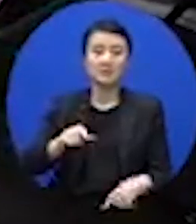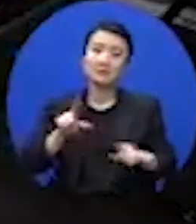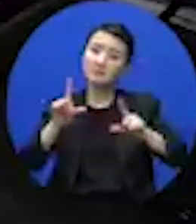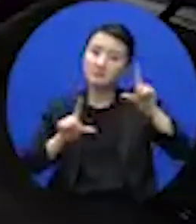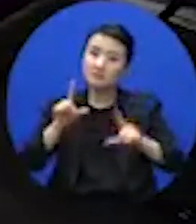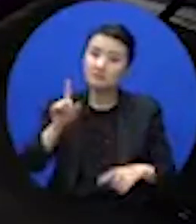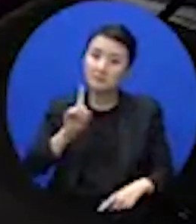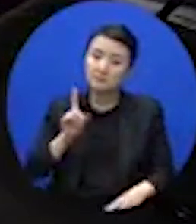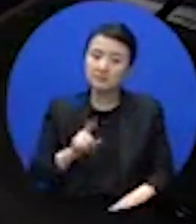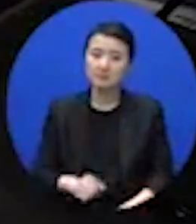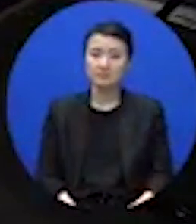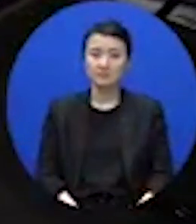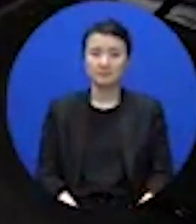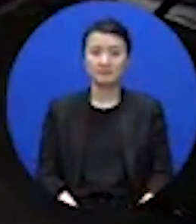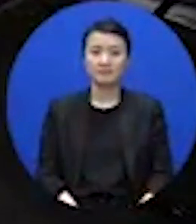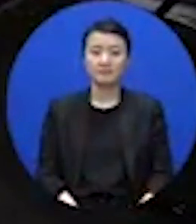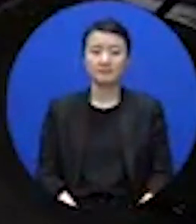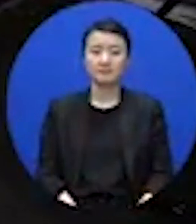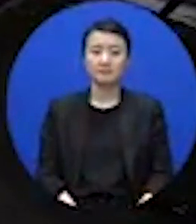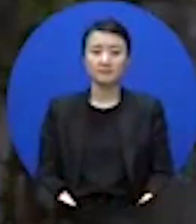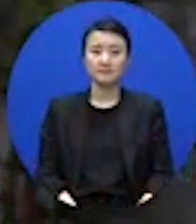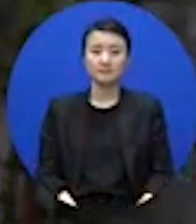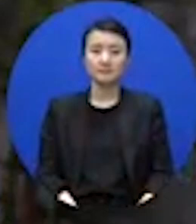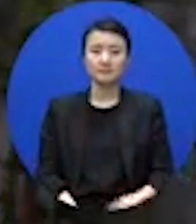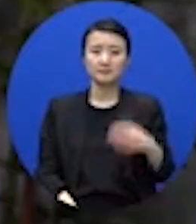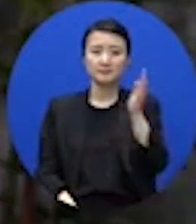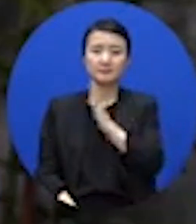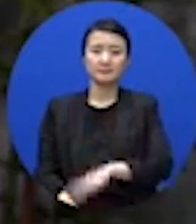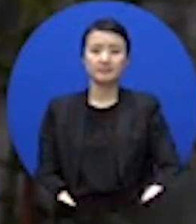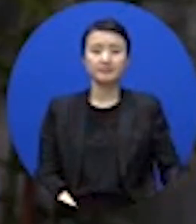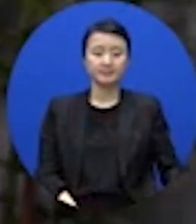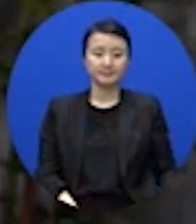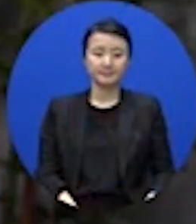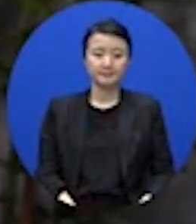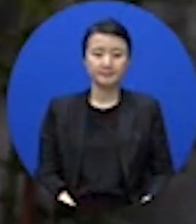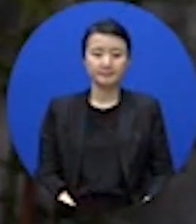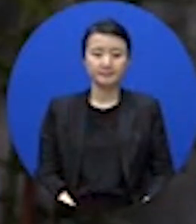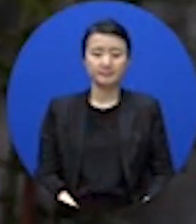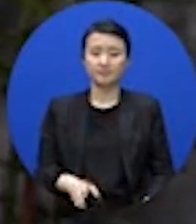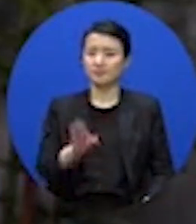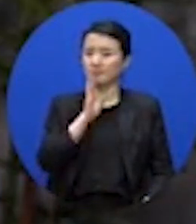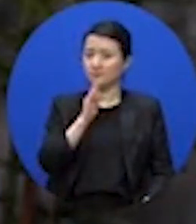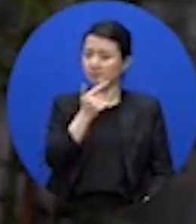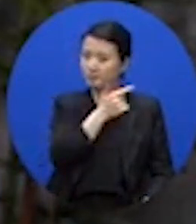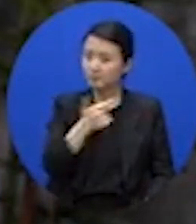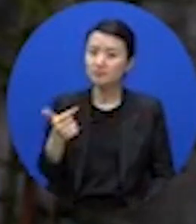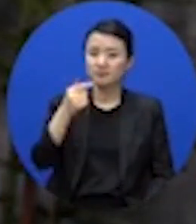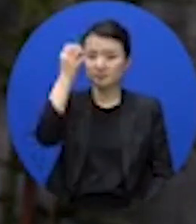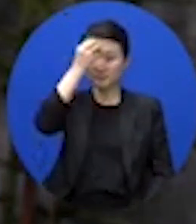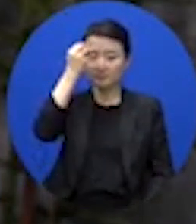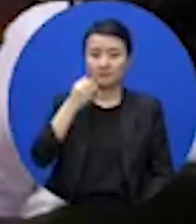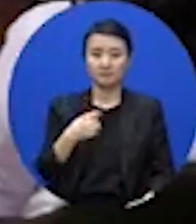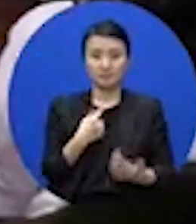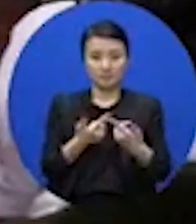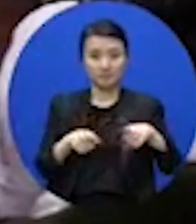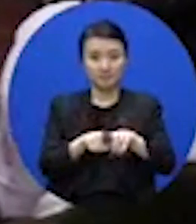있을까요? 자, 어마어마해요. 이 무의식은, 자, 저를 따라해